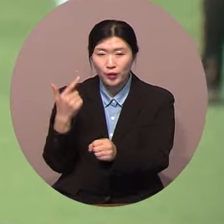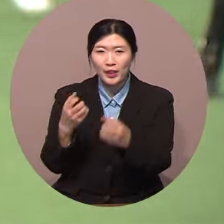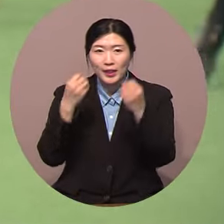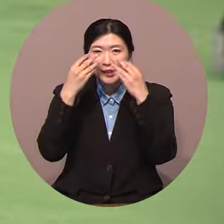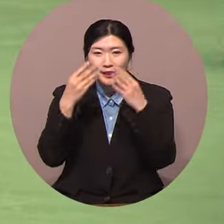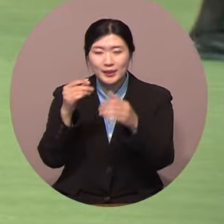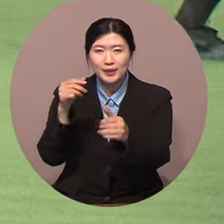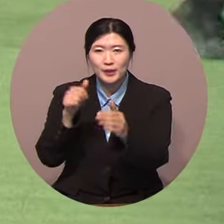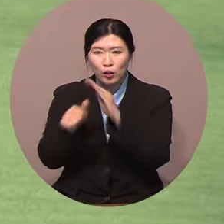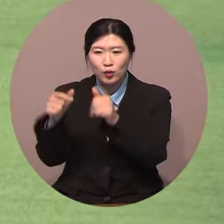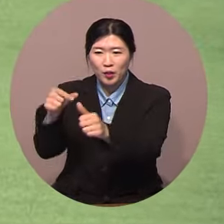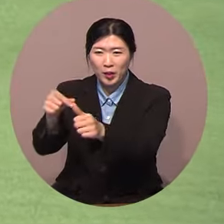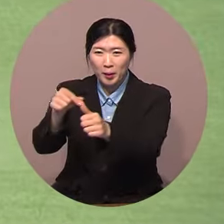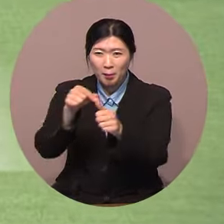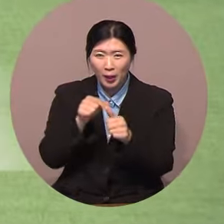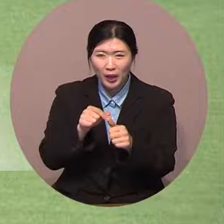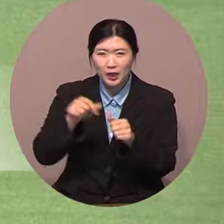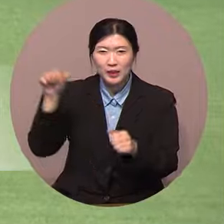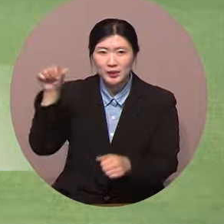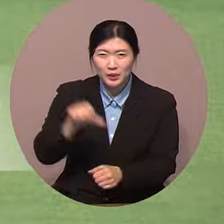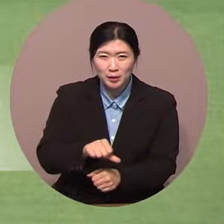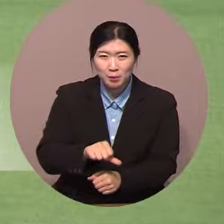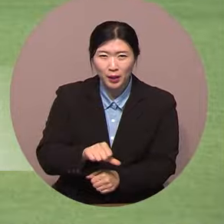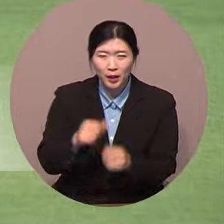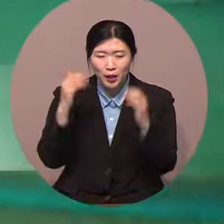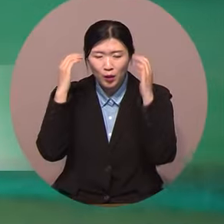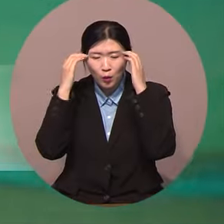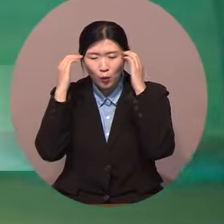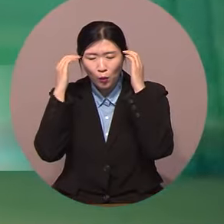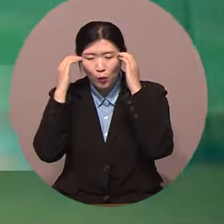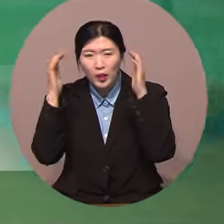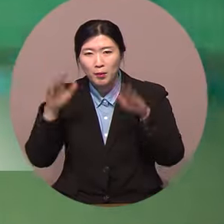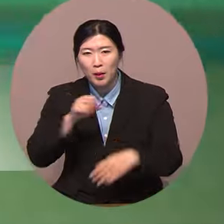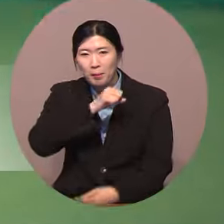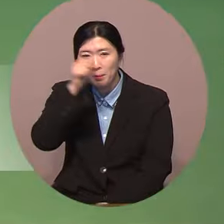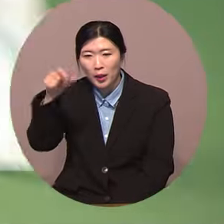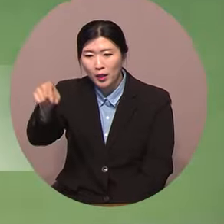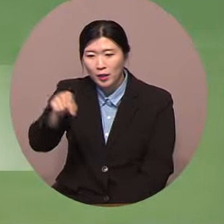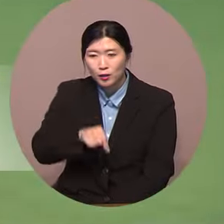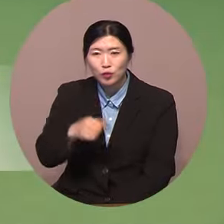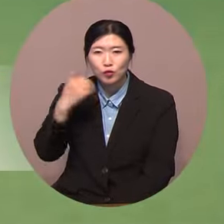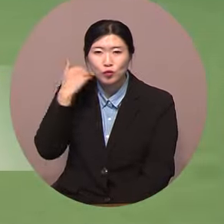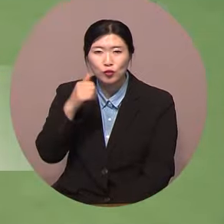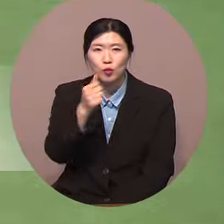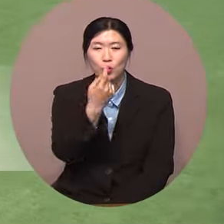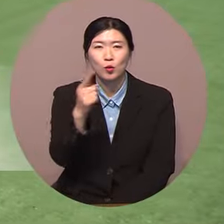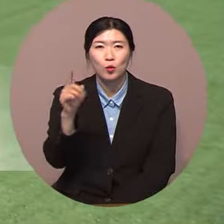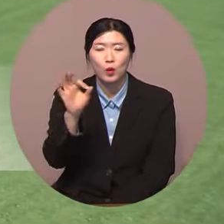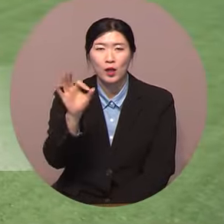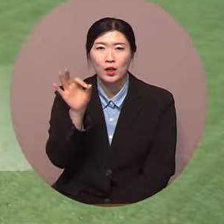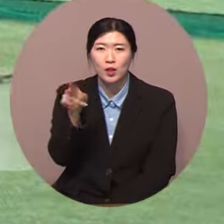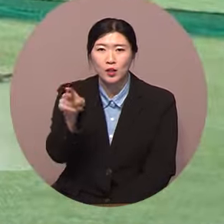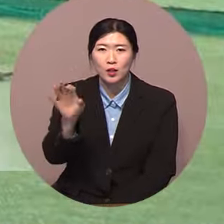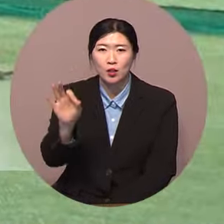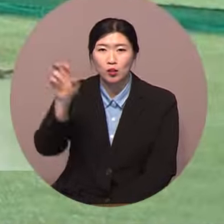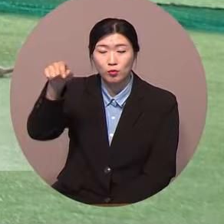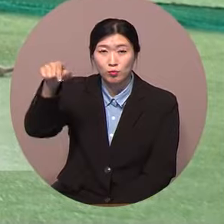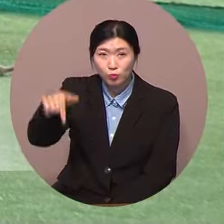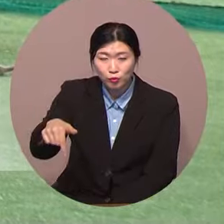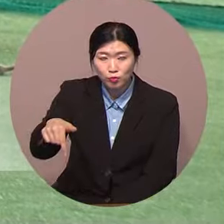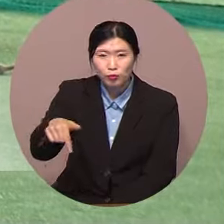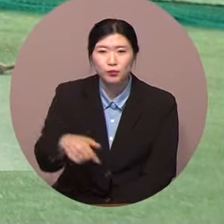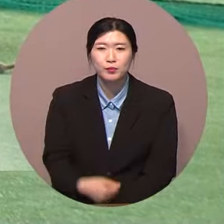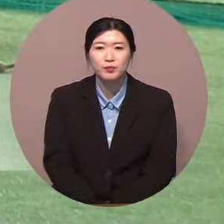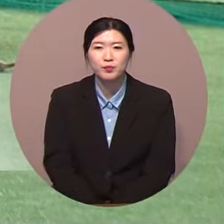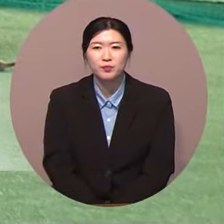고배를 마신 뒤 독립리그를 전전하다가 한화 유니폼을 입게 된 내야수 황영묵은 누구보다 프로 무대를